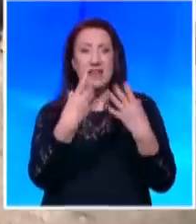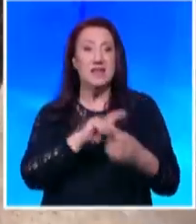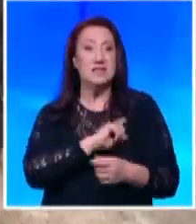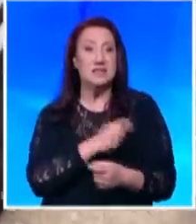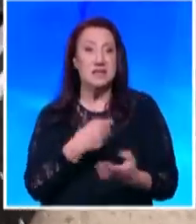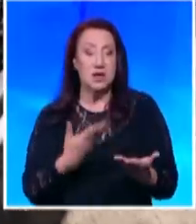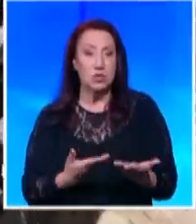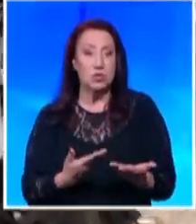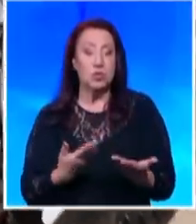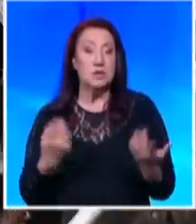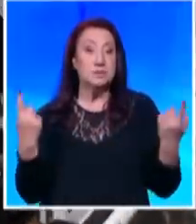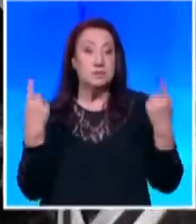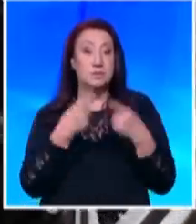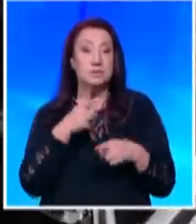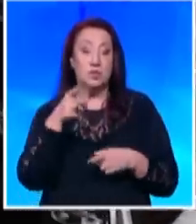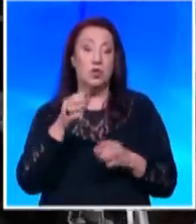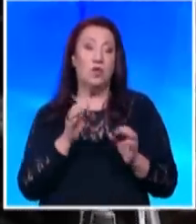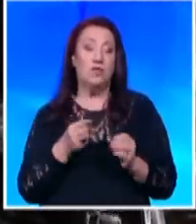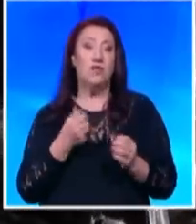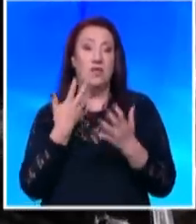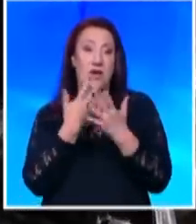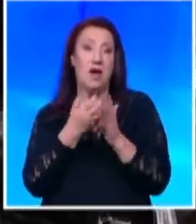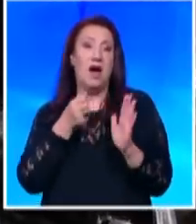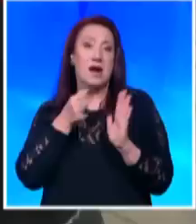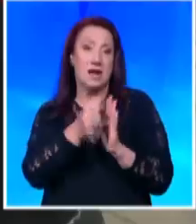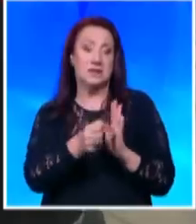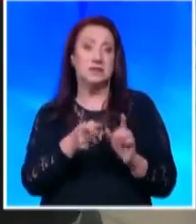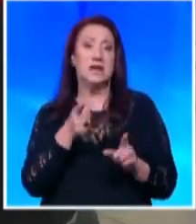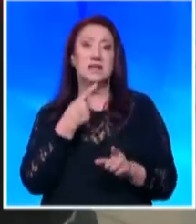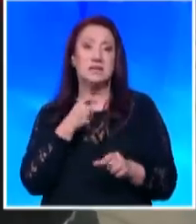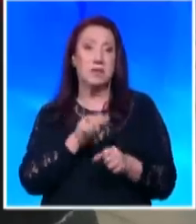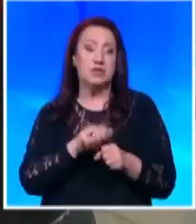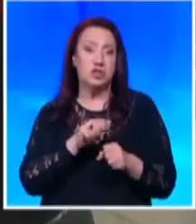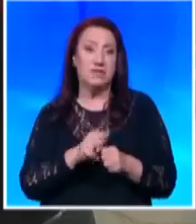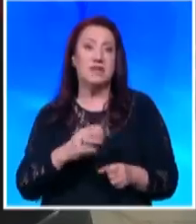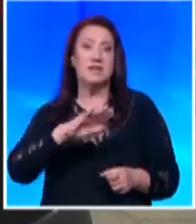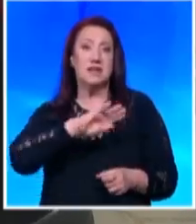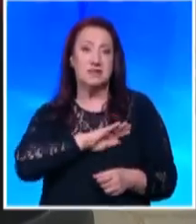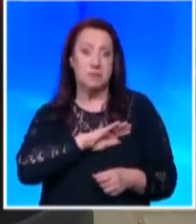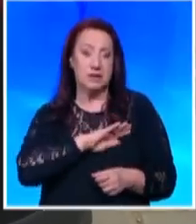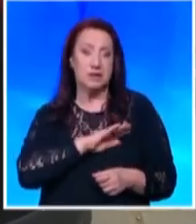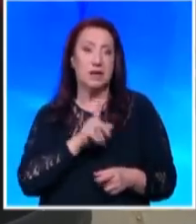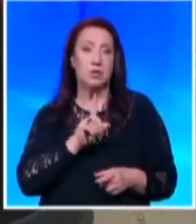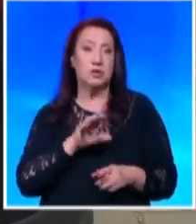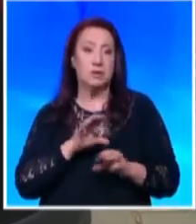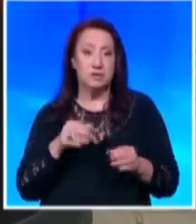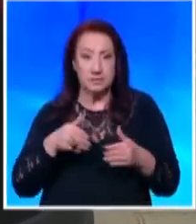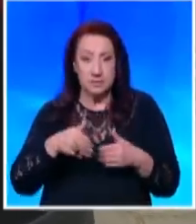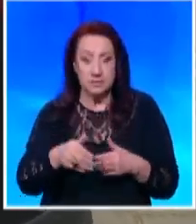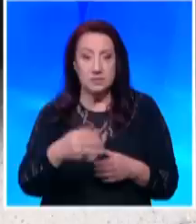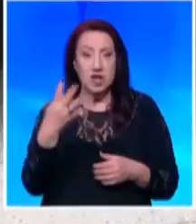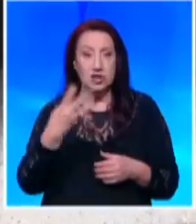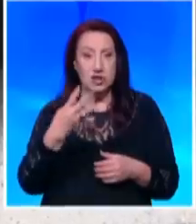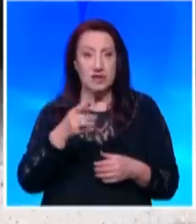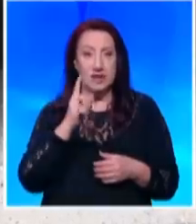в ареста с обвинение за причиняване на смърт по непредпазливост. Сега в четвъртък трябваше да му е изпращането.